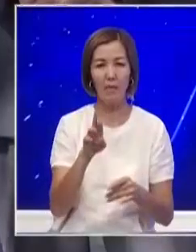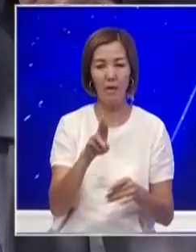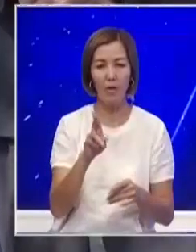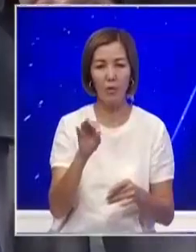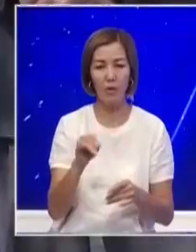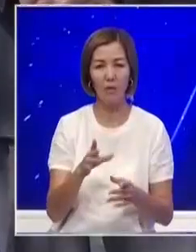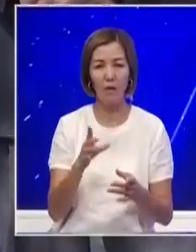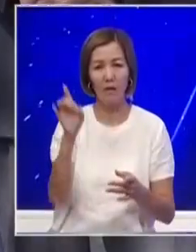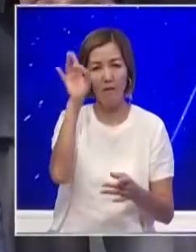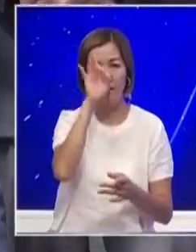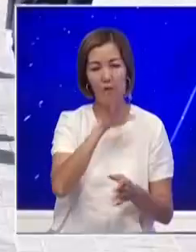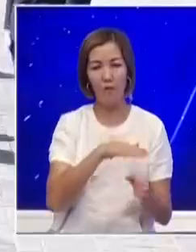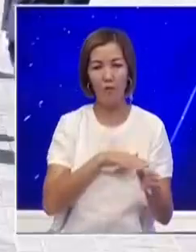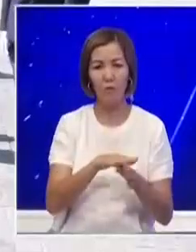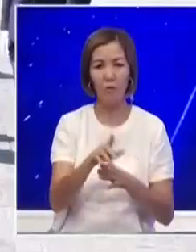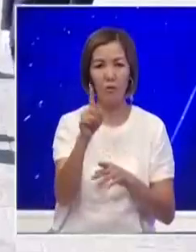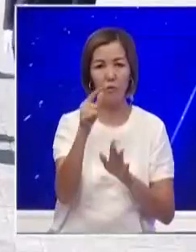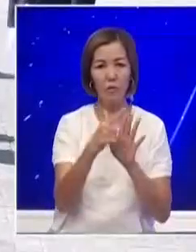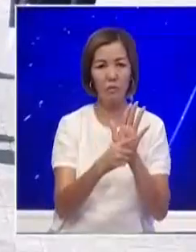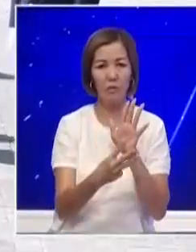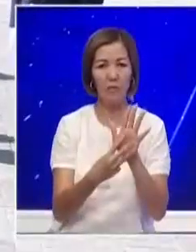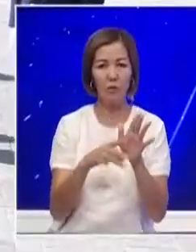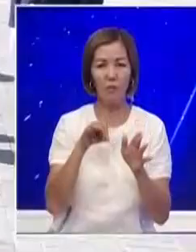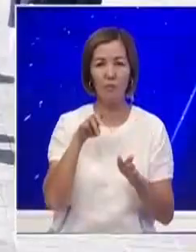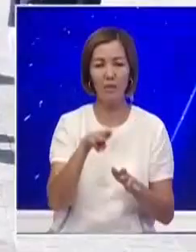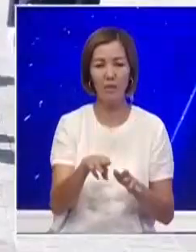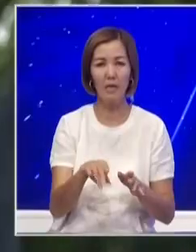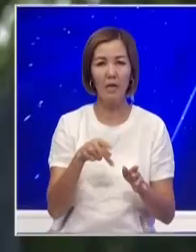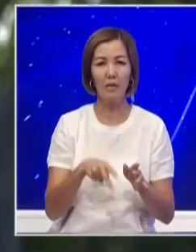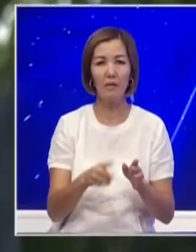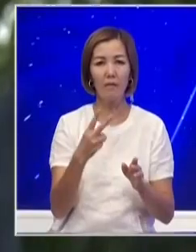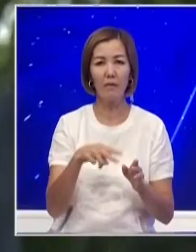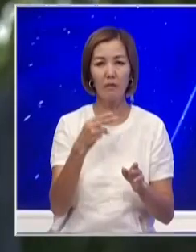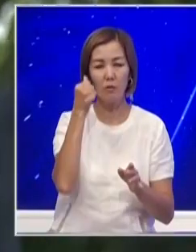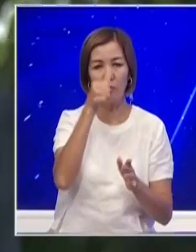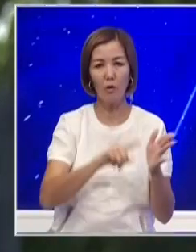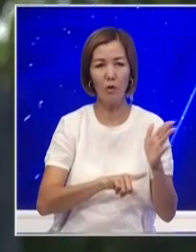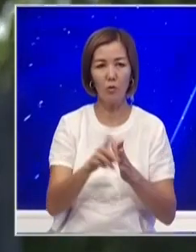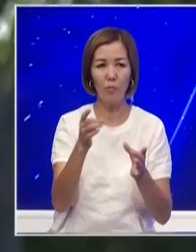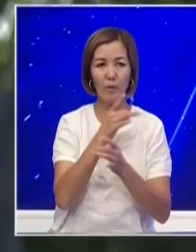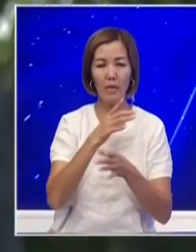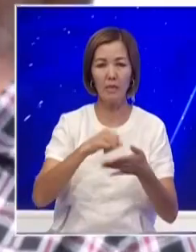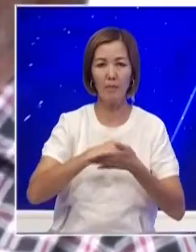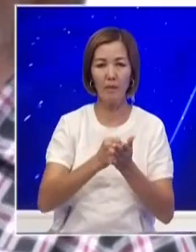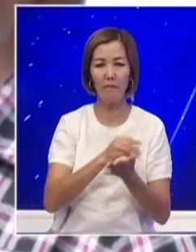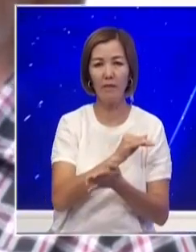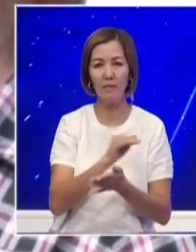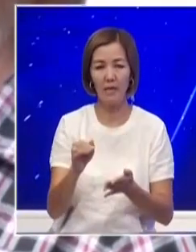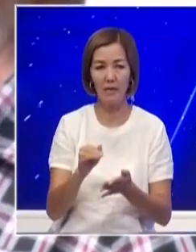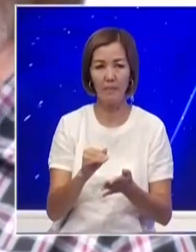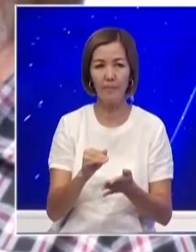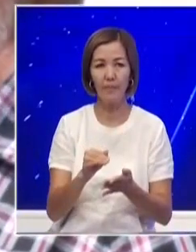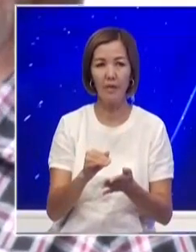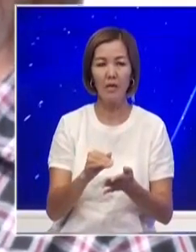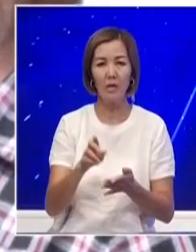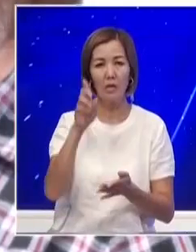великому просветителю исполнилось ровно 178 лет. В 2022 году этот праздник стал официальным. Его утвердили